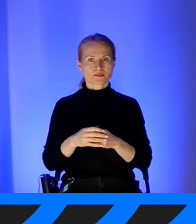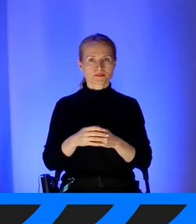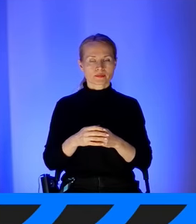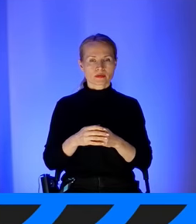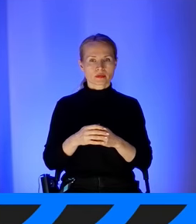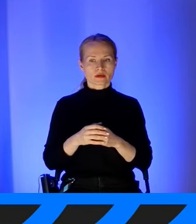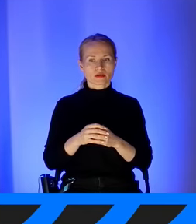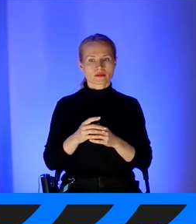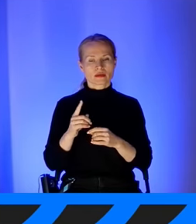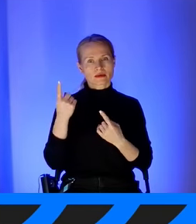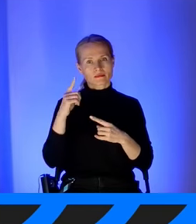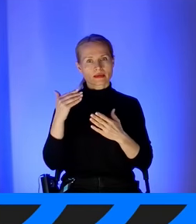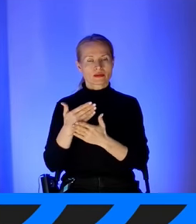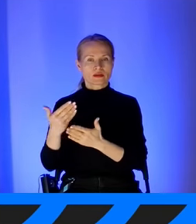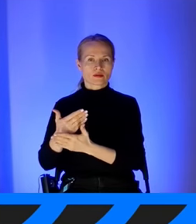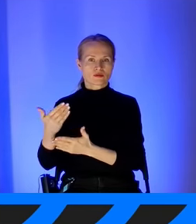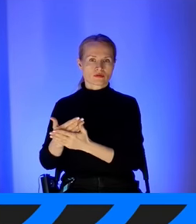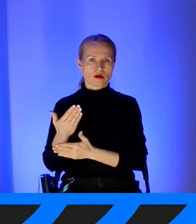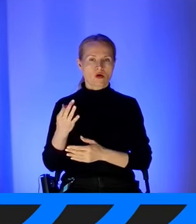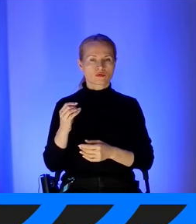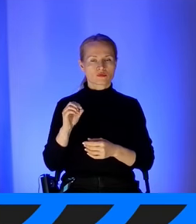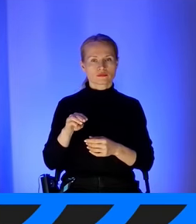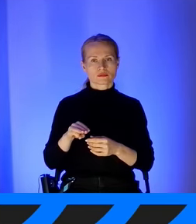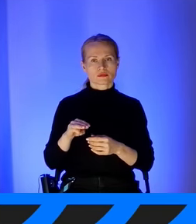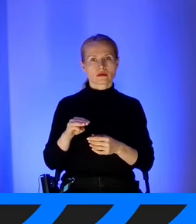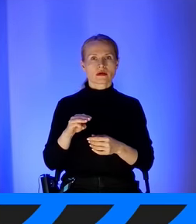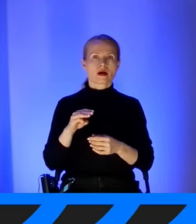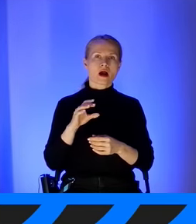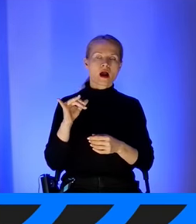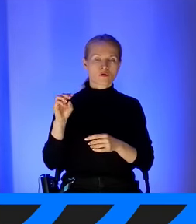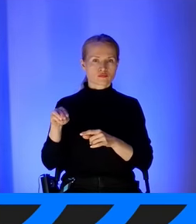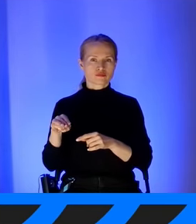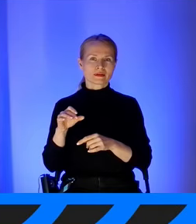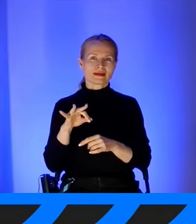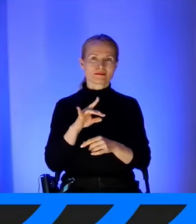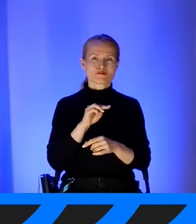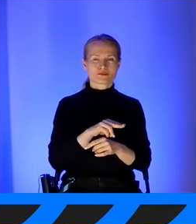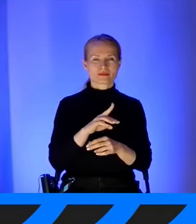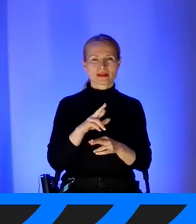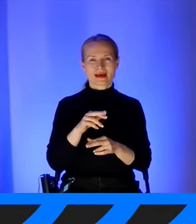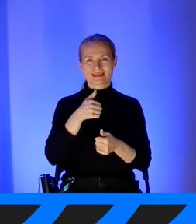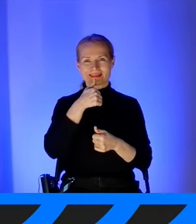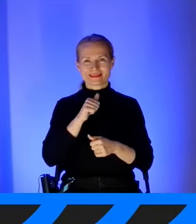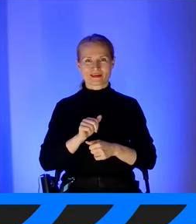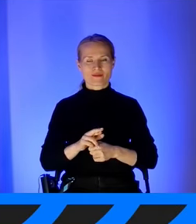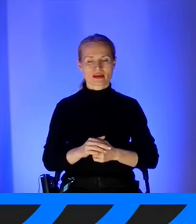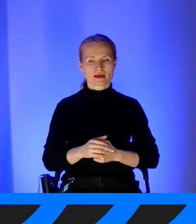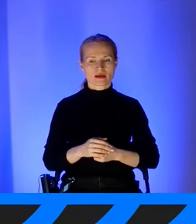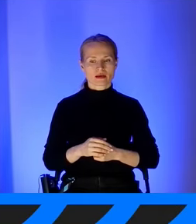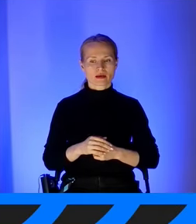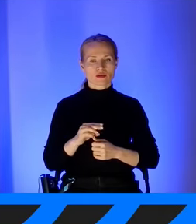TLC генерирует аутпут для аутпут как инпут для тестирования а условно